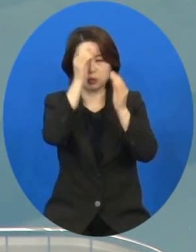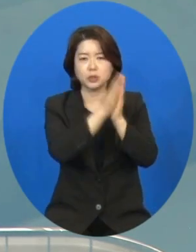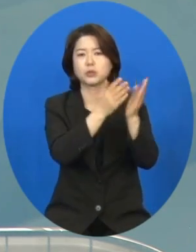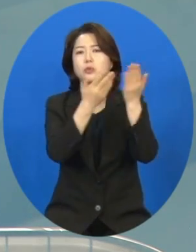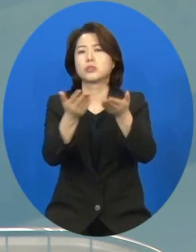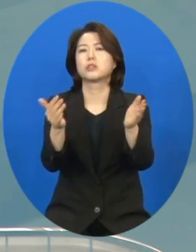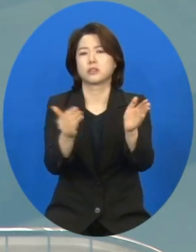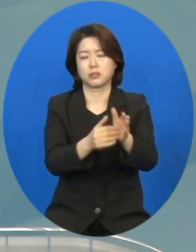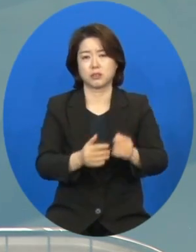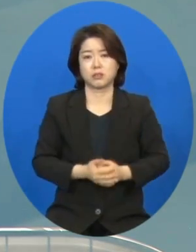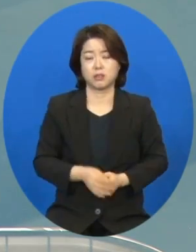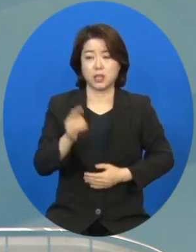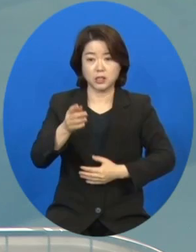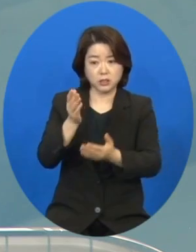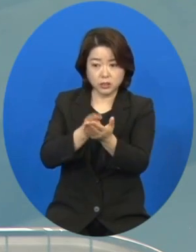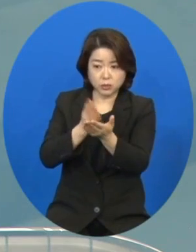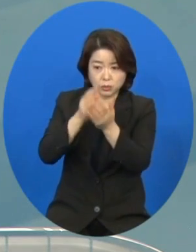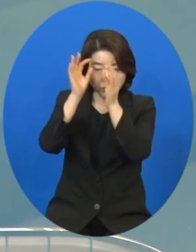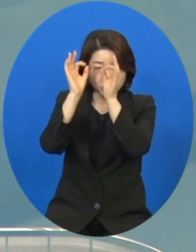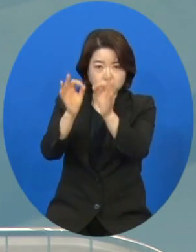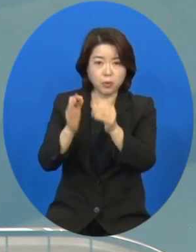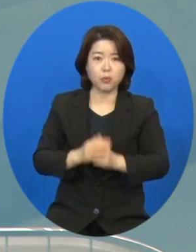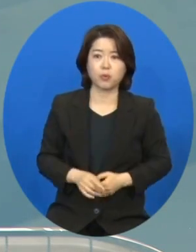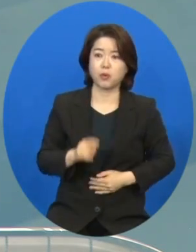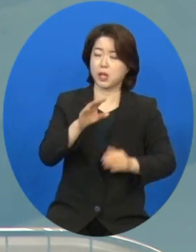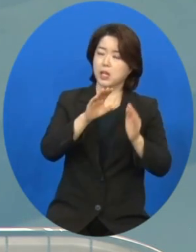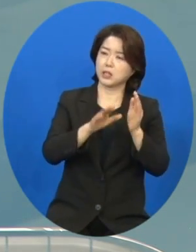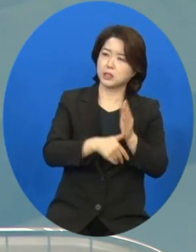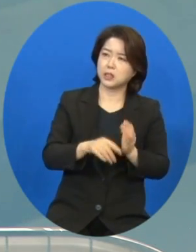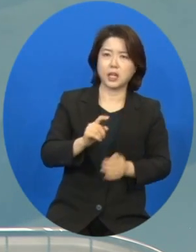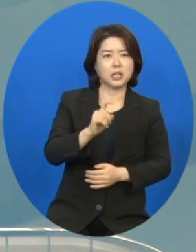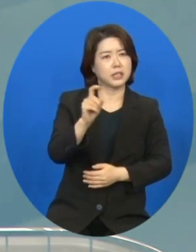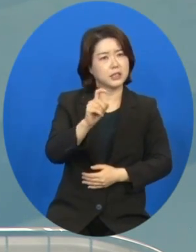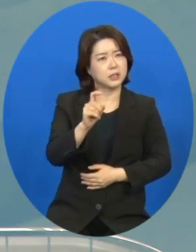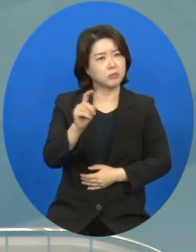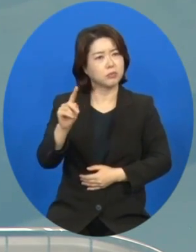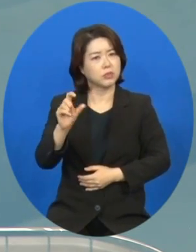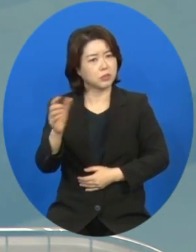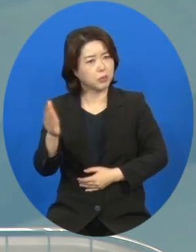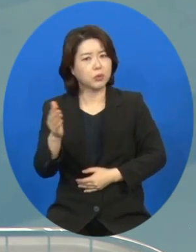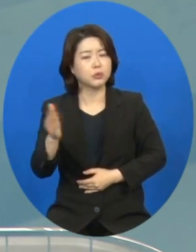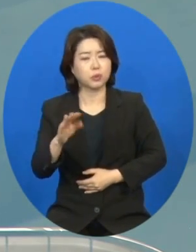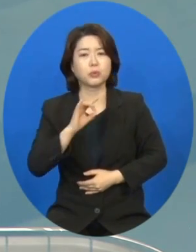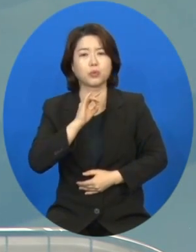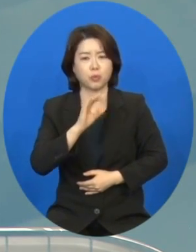그런데 그 소식을 듣고 그때만 해도 한 10여 명